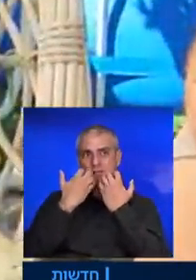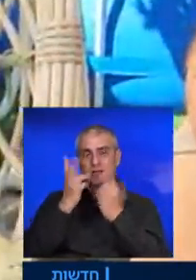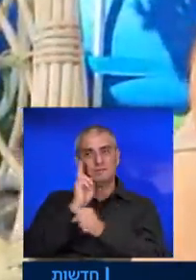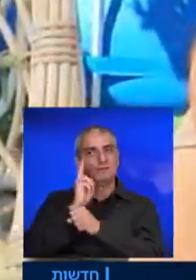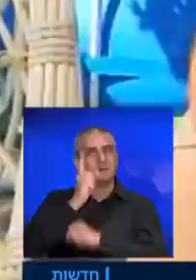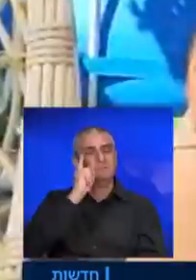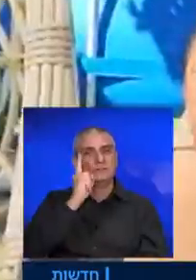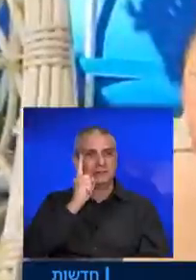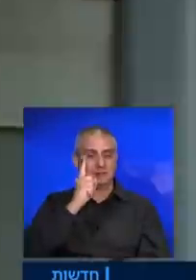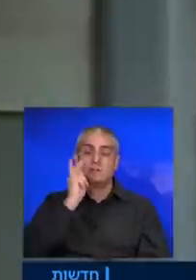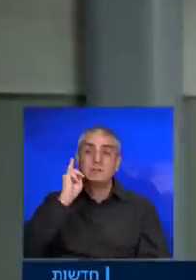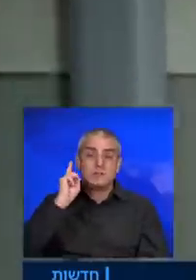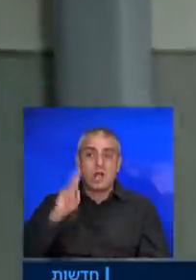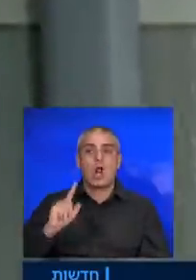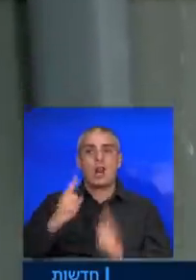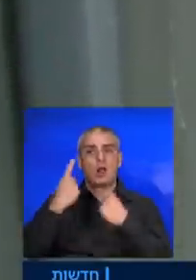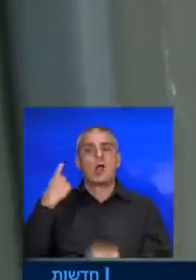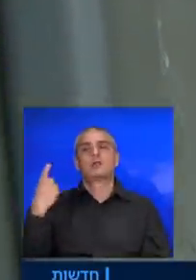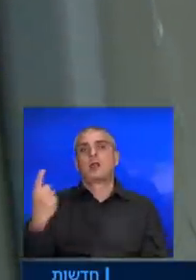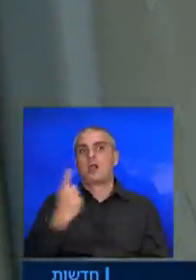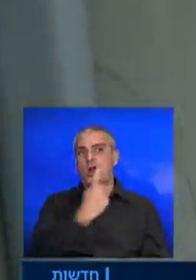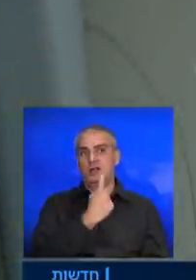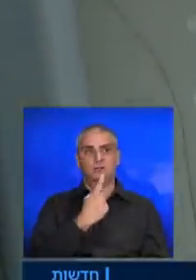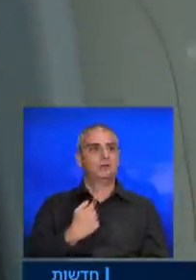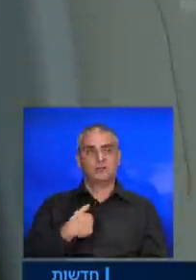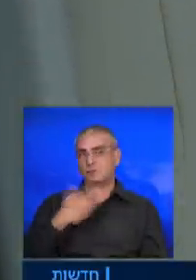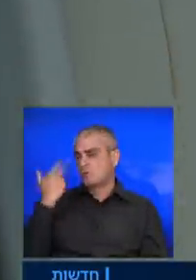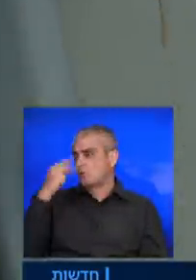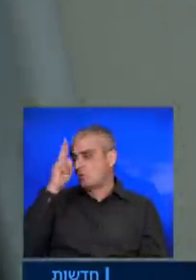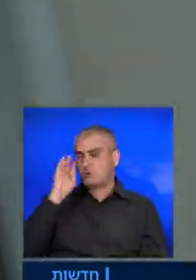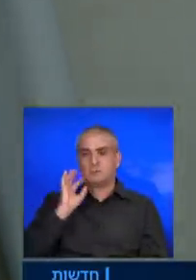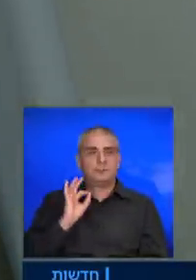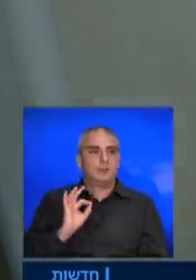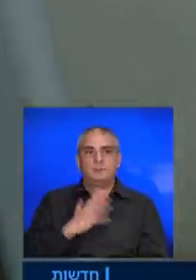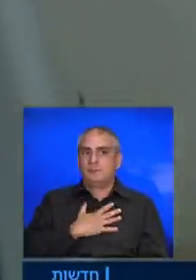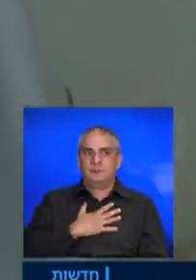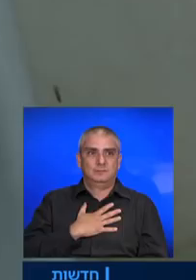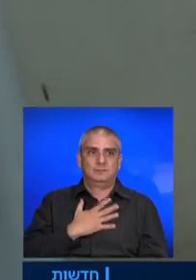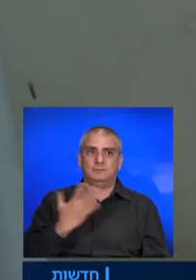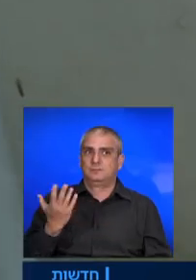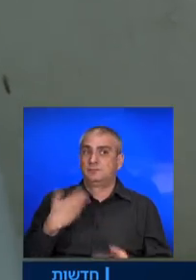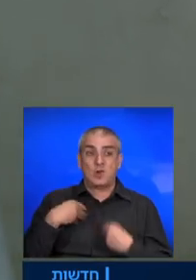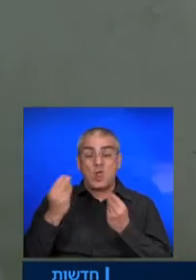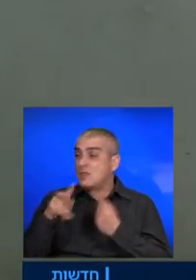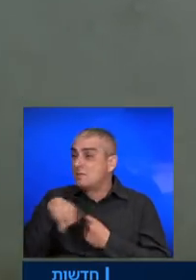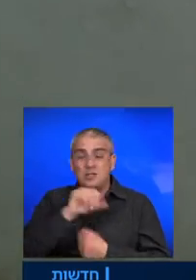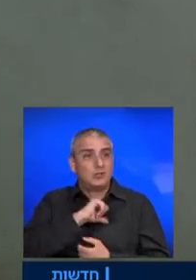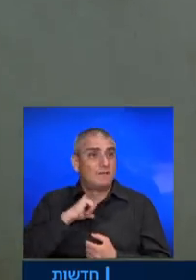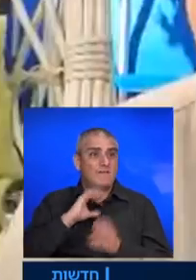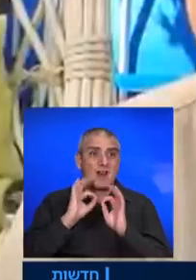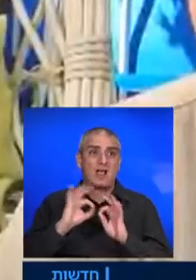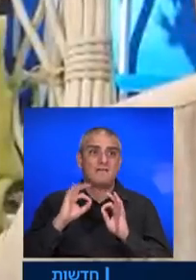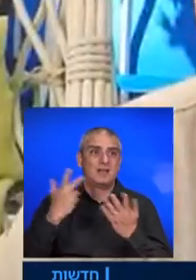יכול לקרות לכל אחד. אנחנו היינו הורים באמת, כאילו, לא נותנים להם להסתובב לבד. אנחנו יודעים בכל